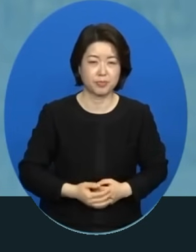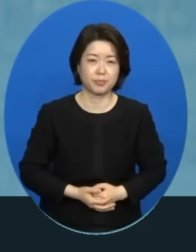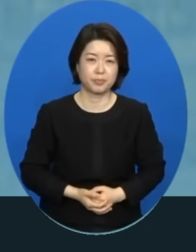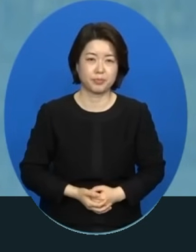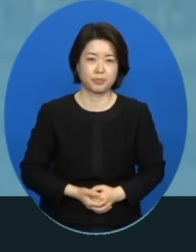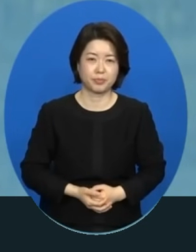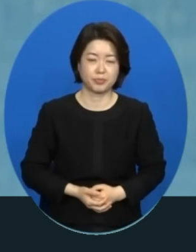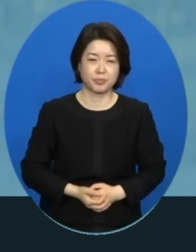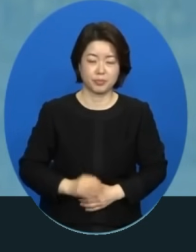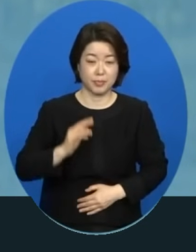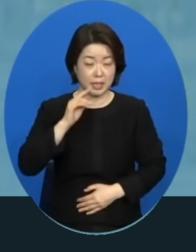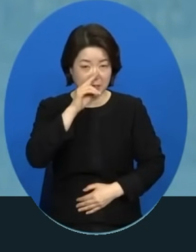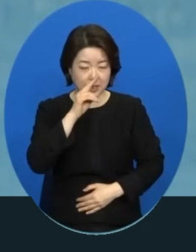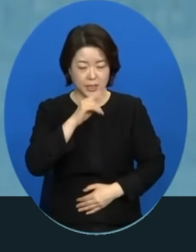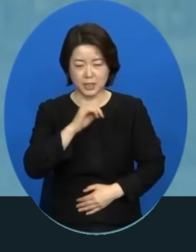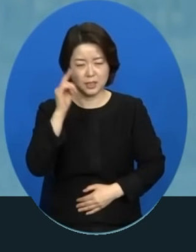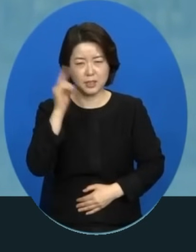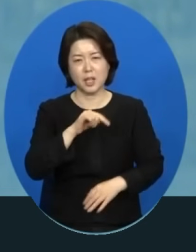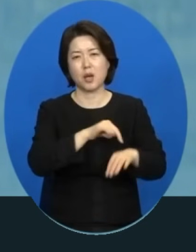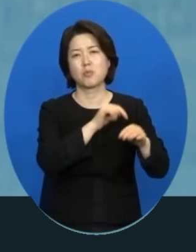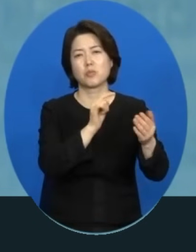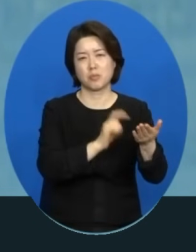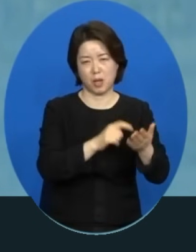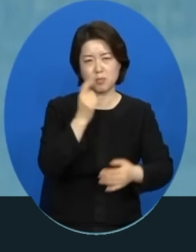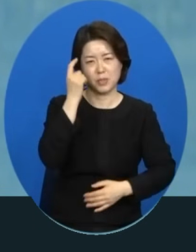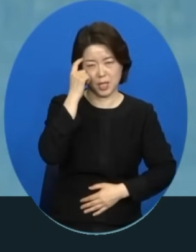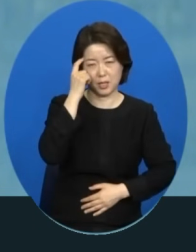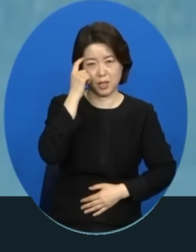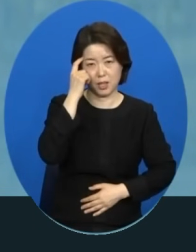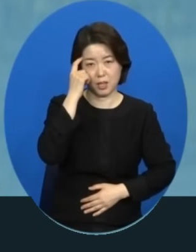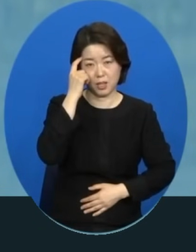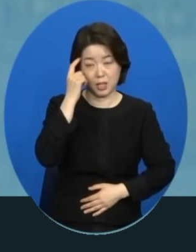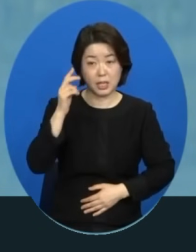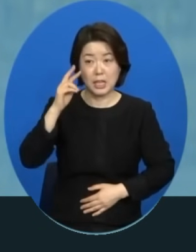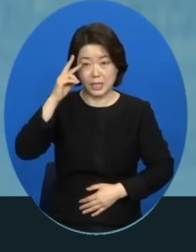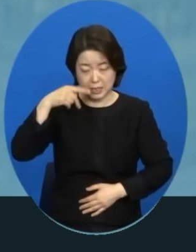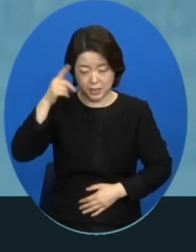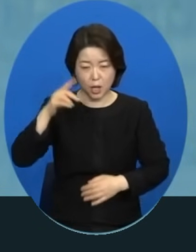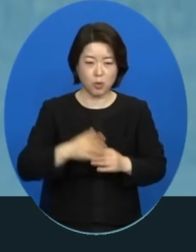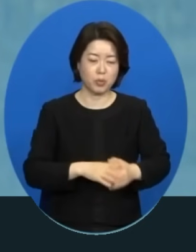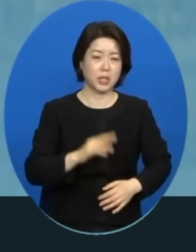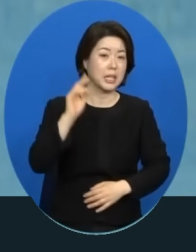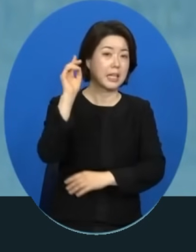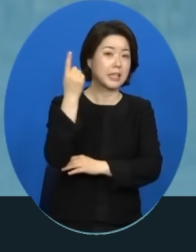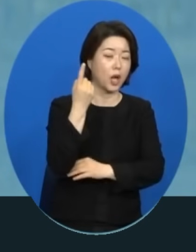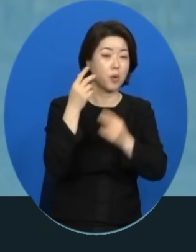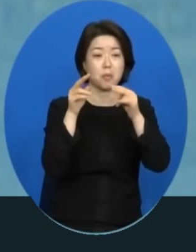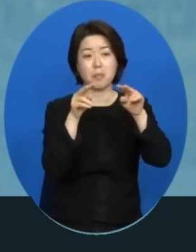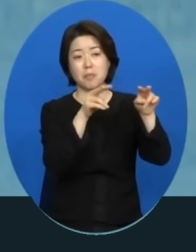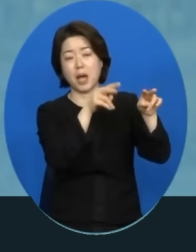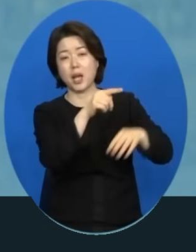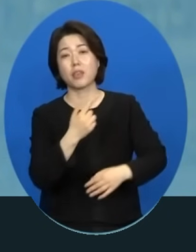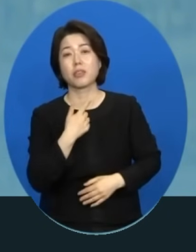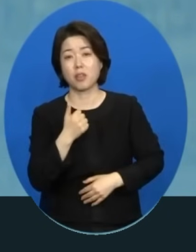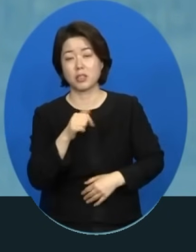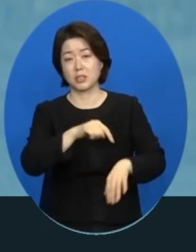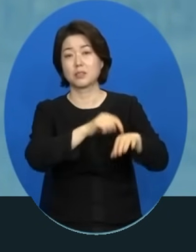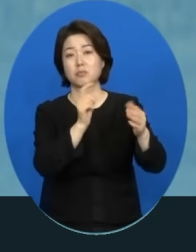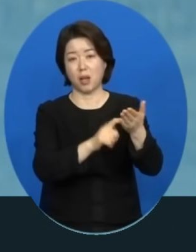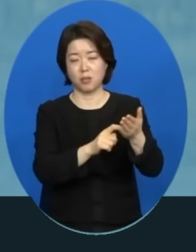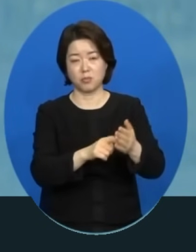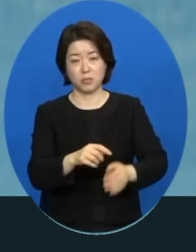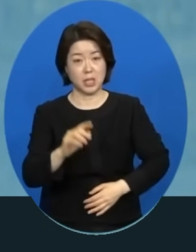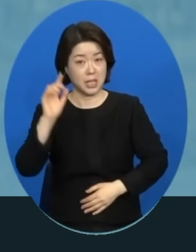그래서 이 시기는 악한 시선이라고 해서 사울이 다윗을 바라봤던 시선입니다. 죽이고자 했죠.